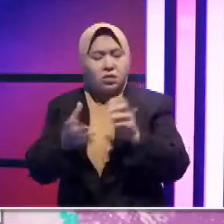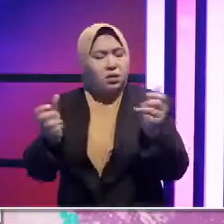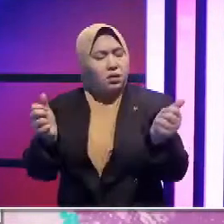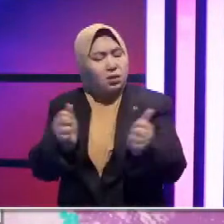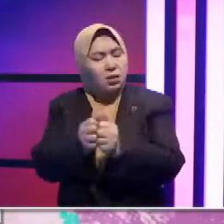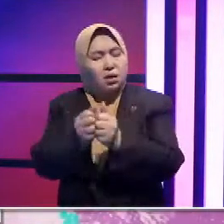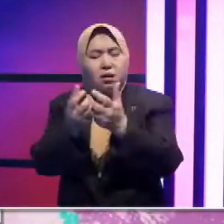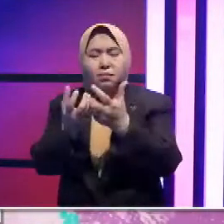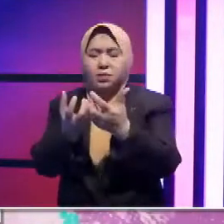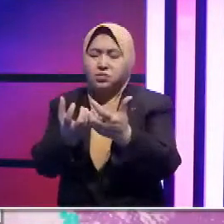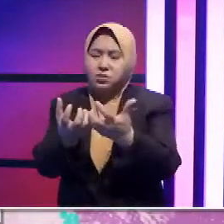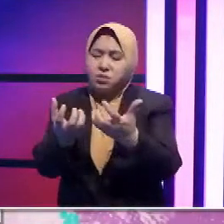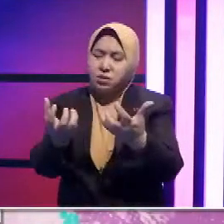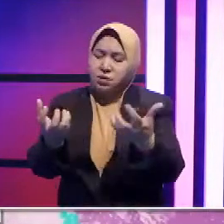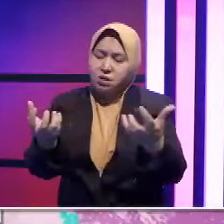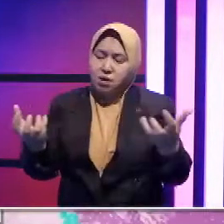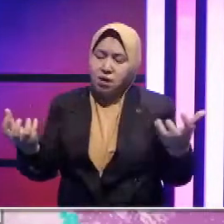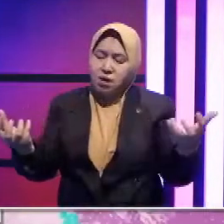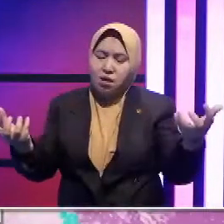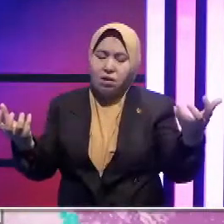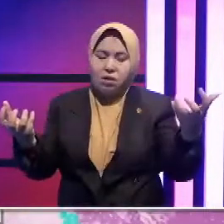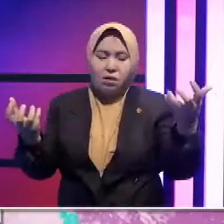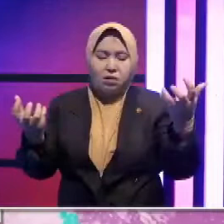في ازواج